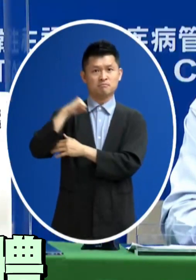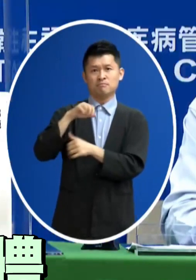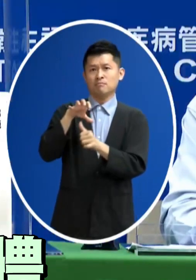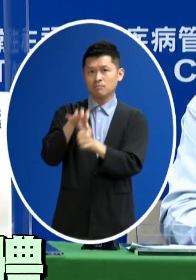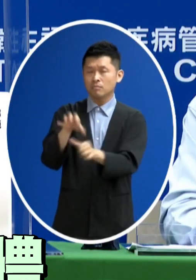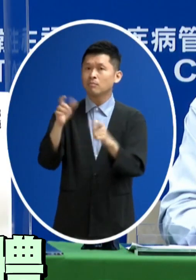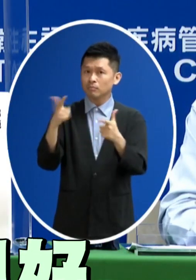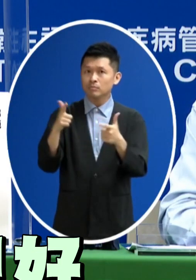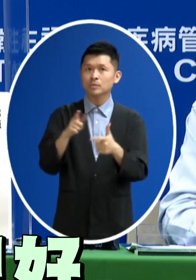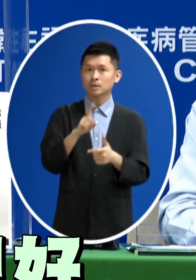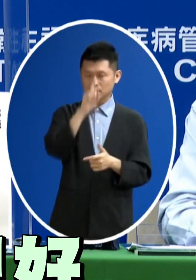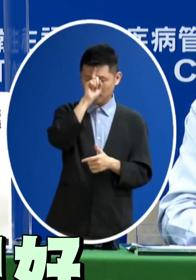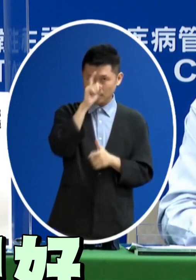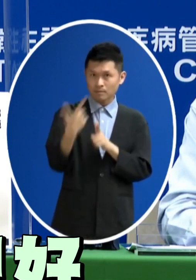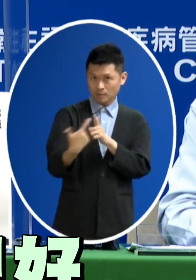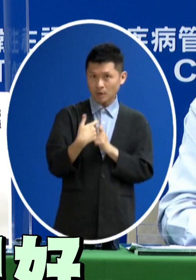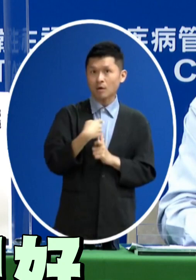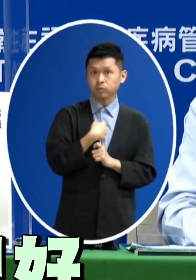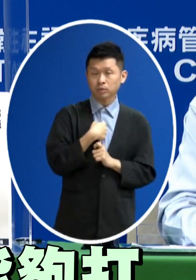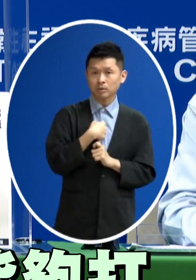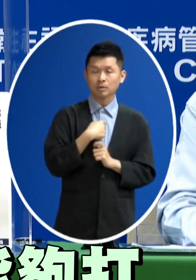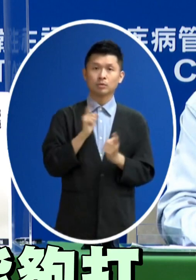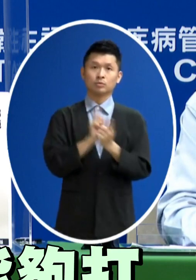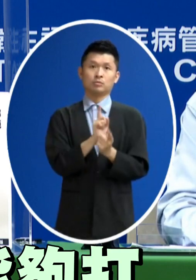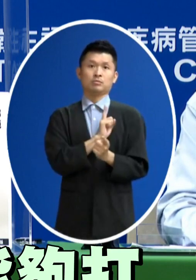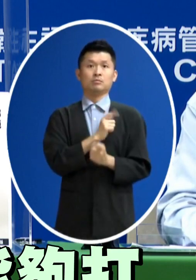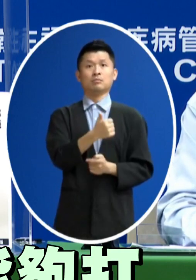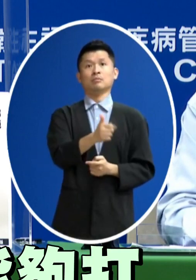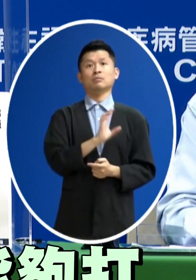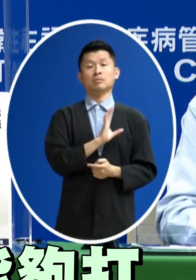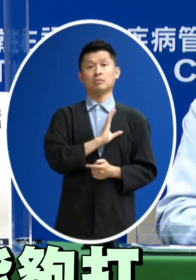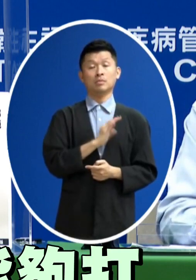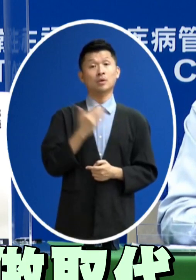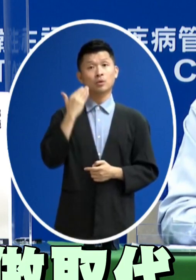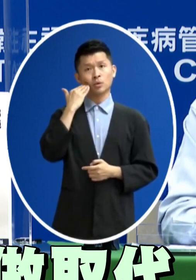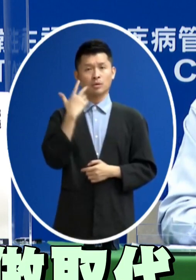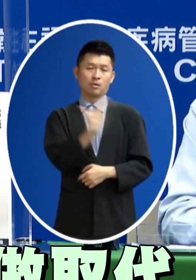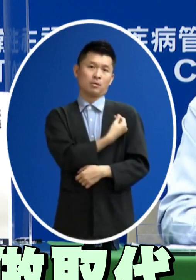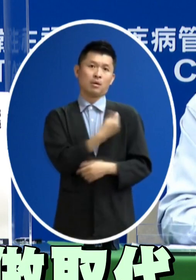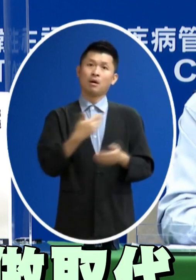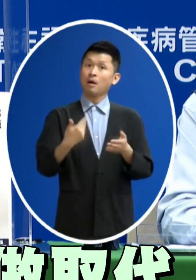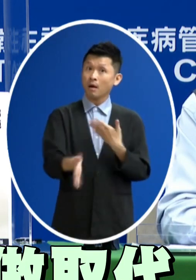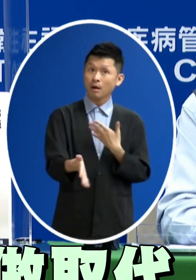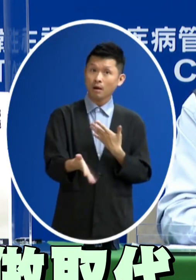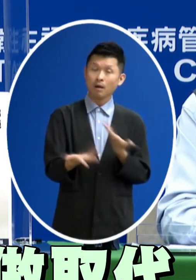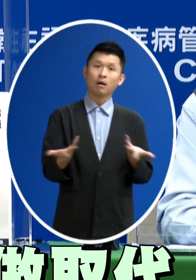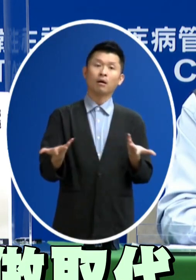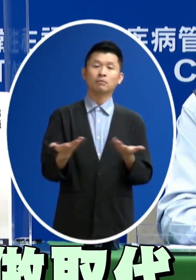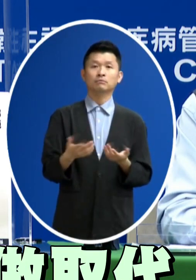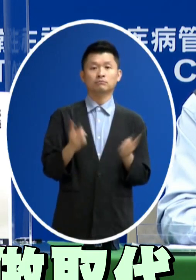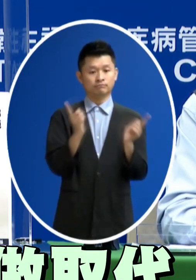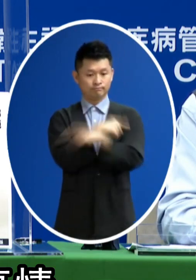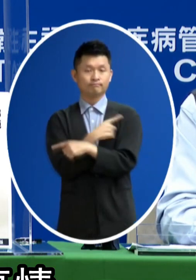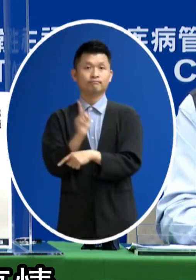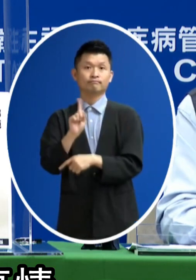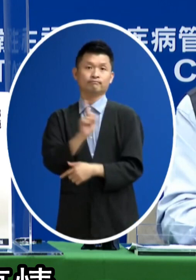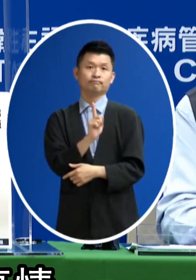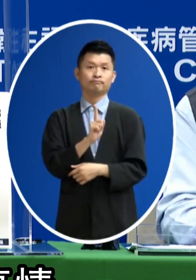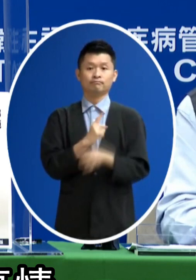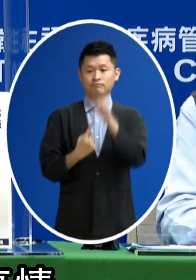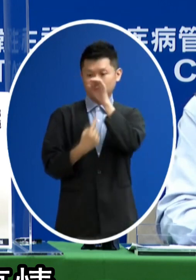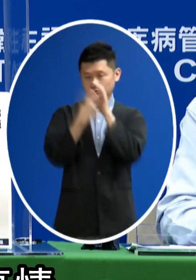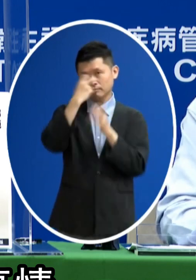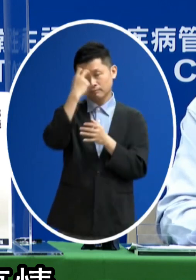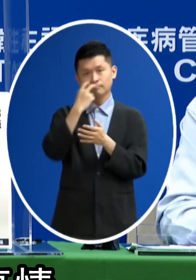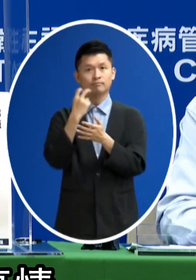是为了整体，尤其是对自己好。那当然，如果你不能够打，那就只用检验来做取代。好，我讲